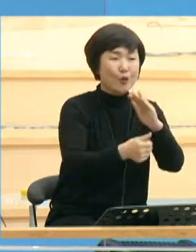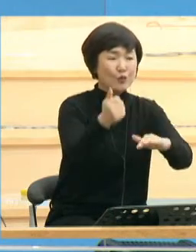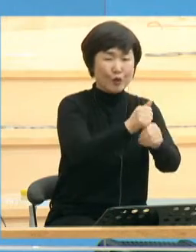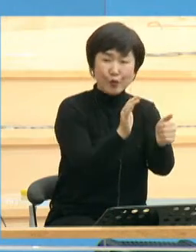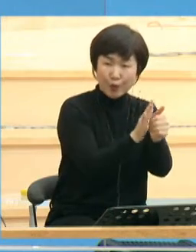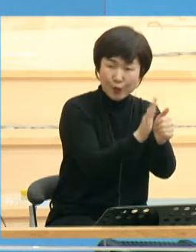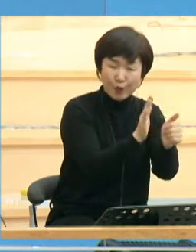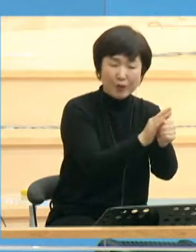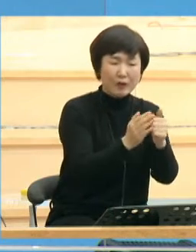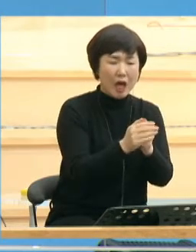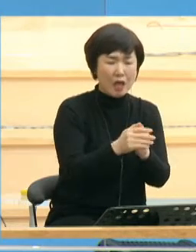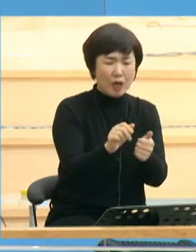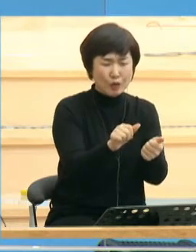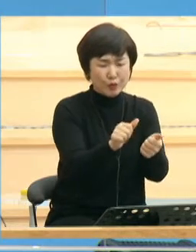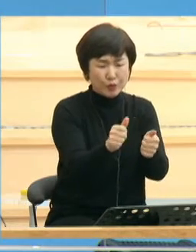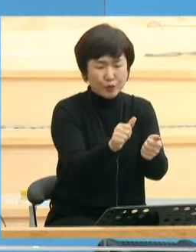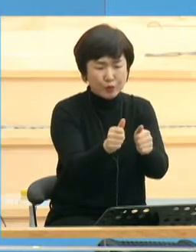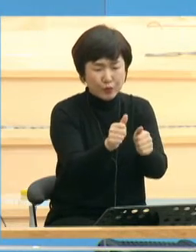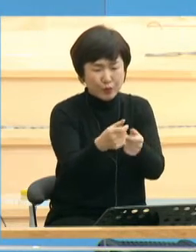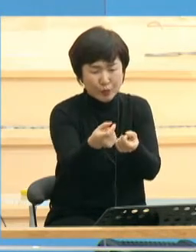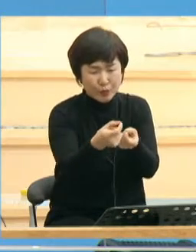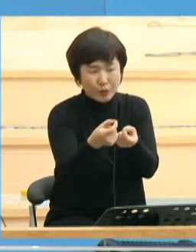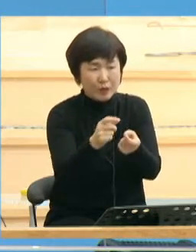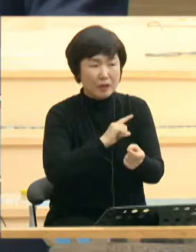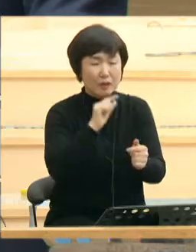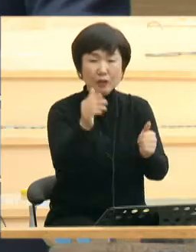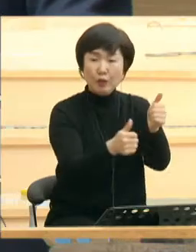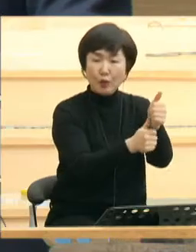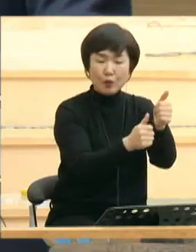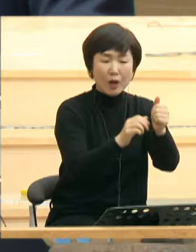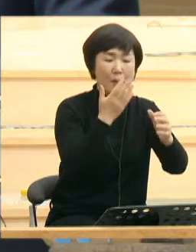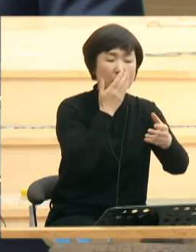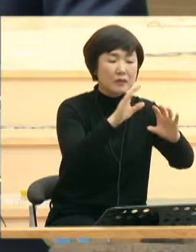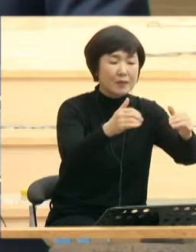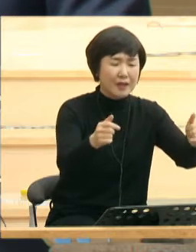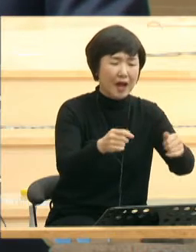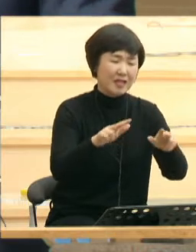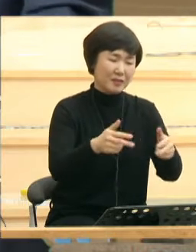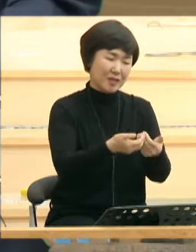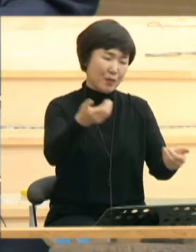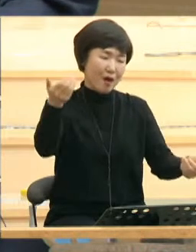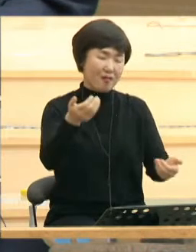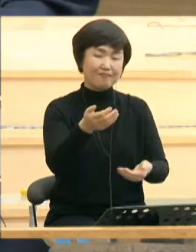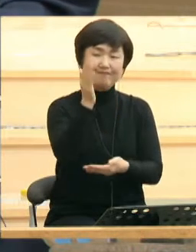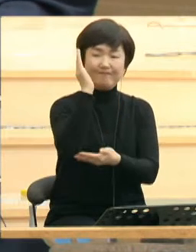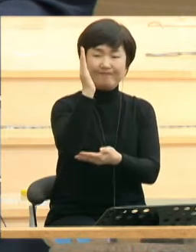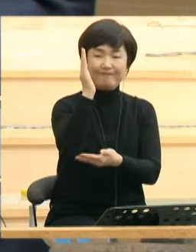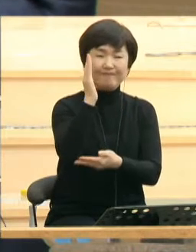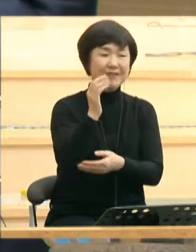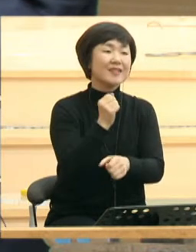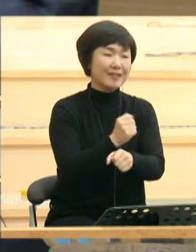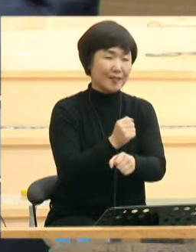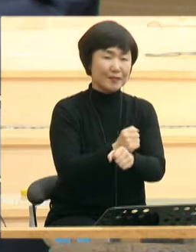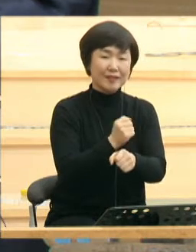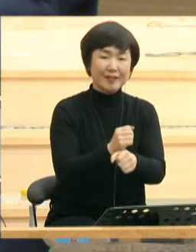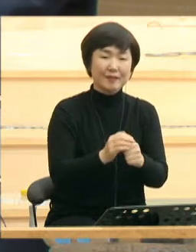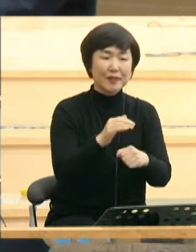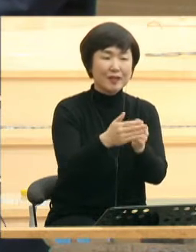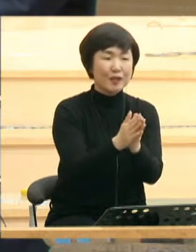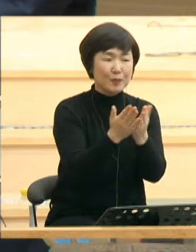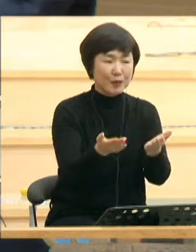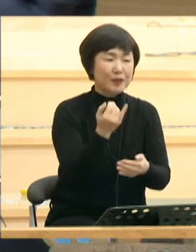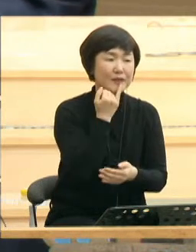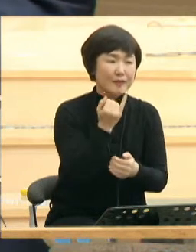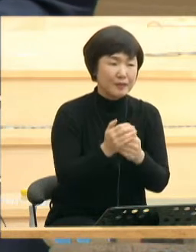죽음은 왔더니 여호수아가 이스라엘 백성들 앞에 고비를 설 * 하는데 여러분 성경을 펼쳐 봐도 좋아요 자